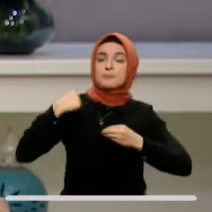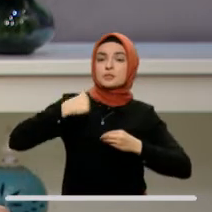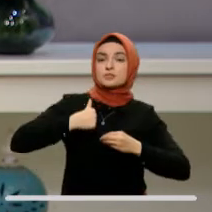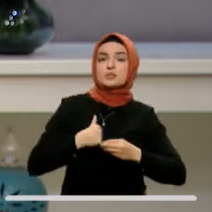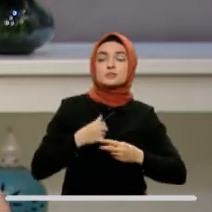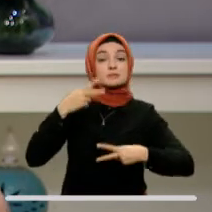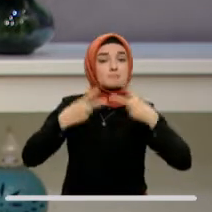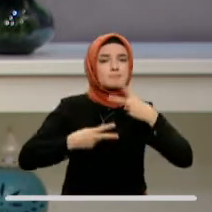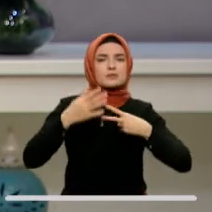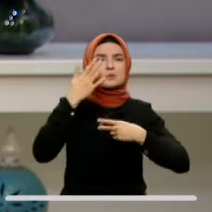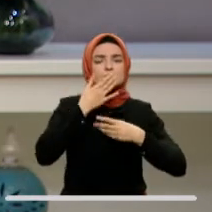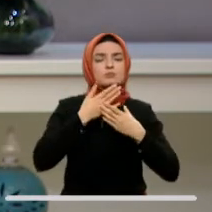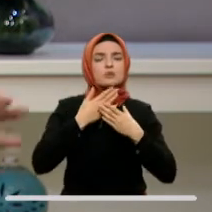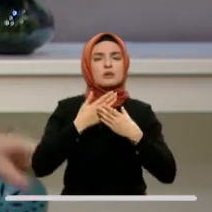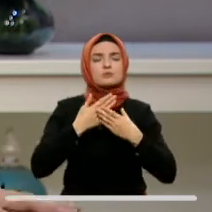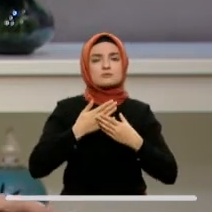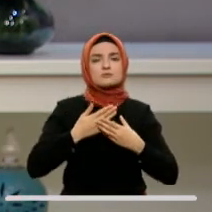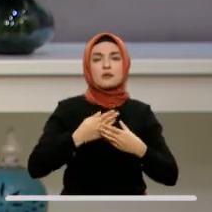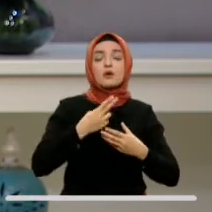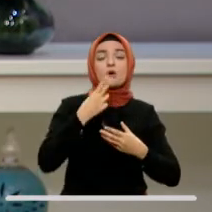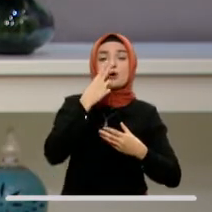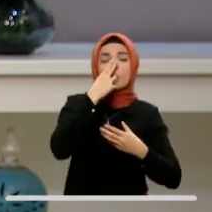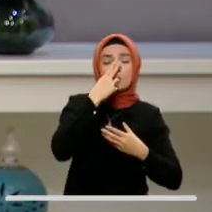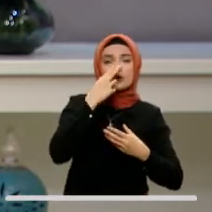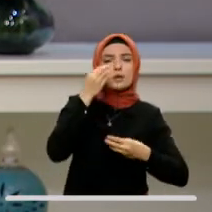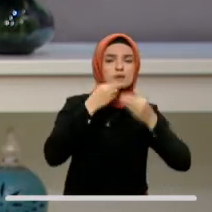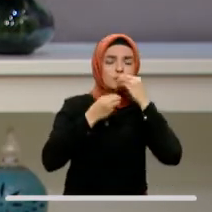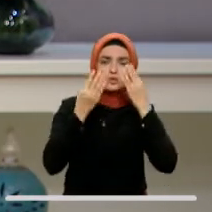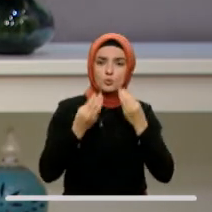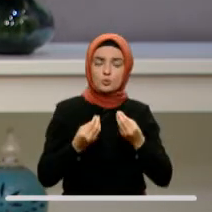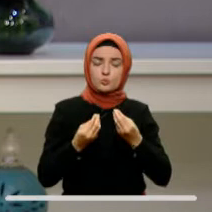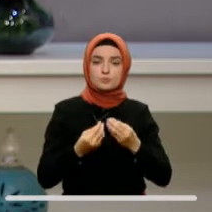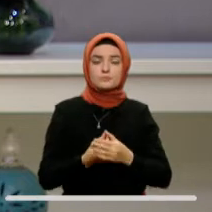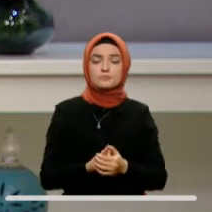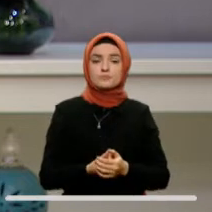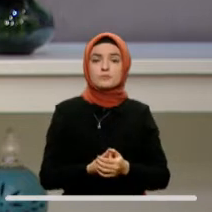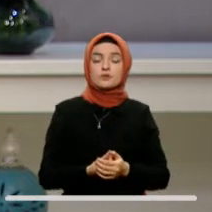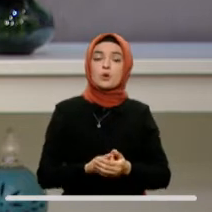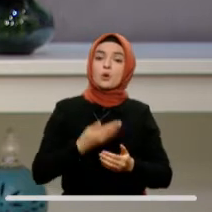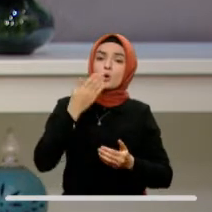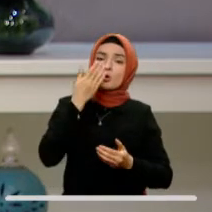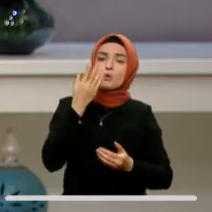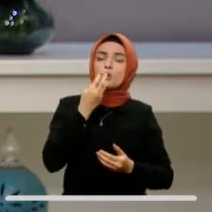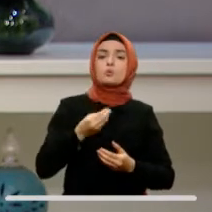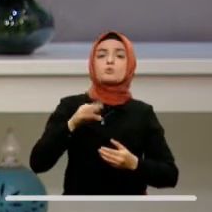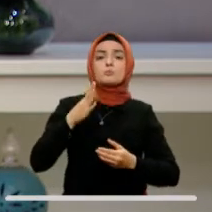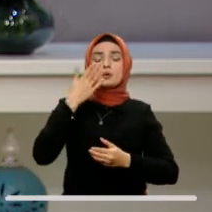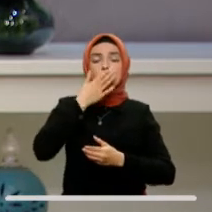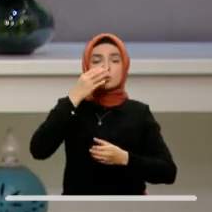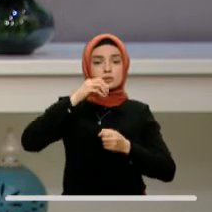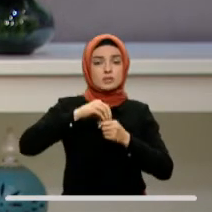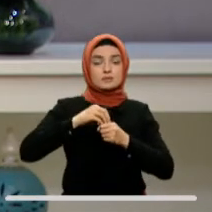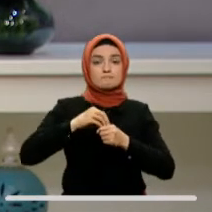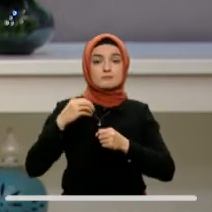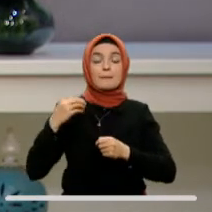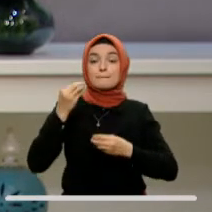evet öğlen yemekleri oluyor, yemekhaneleri oluyor. Olmayan okullar için ailelerimiz mesela beslenme çantalarında daha çok neye